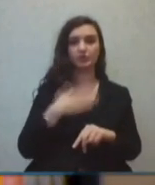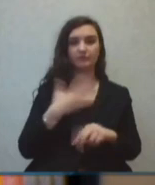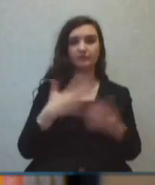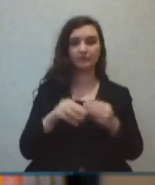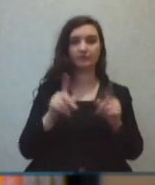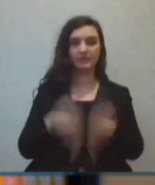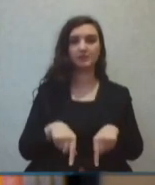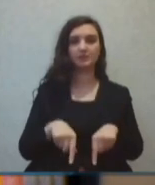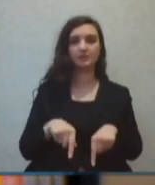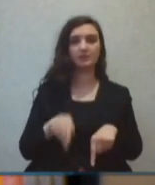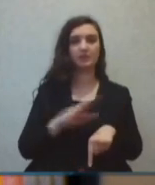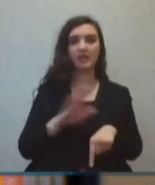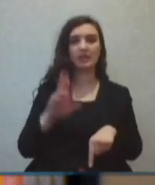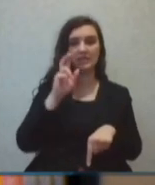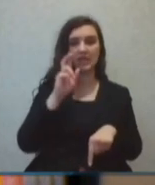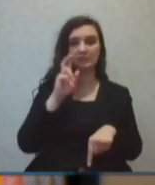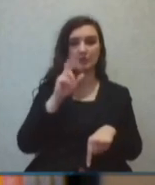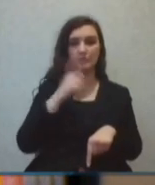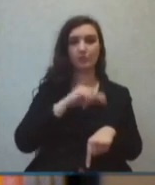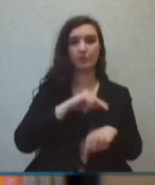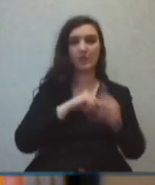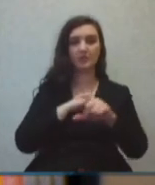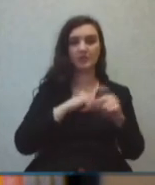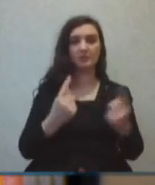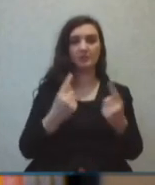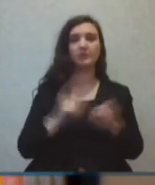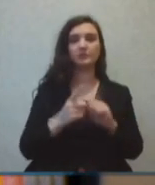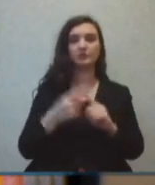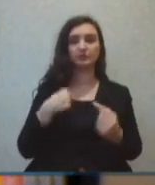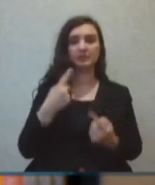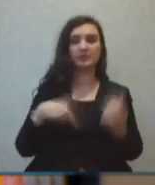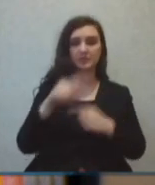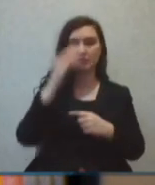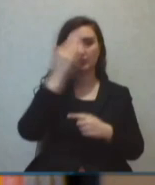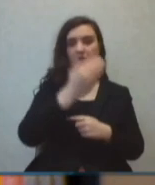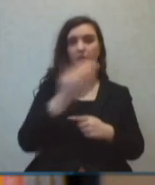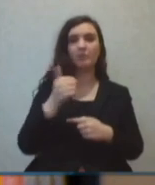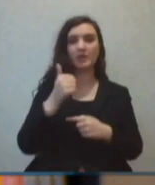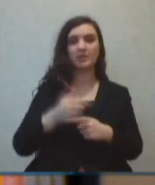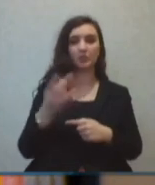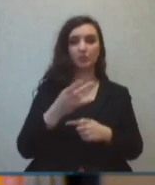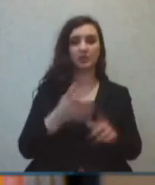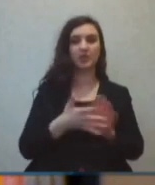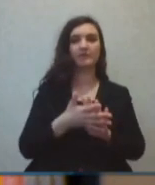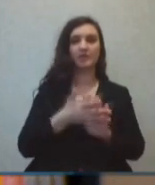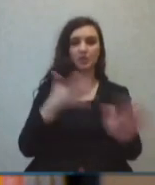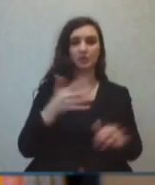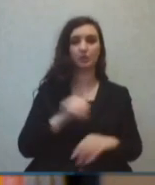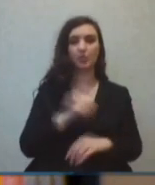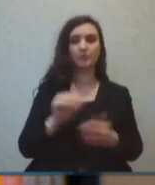ჩვენც არა სახელმწიფო მოხელე, მაგრამ ჩვენც მოსახლეობა კარგად უნდა გავიაზროთ,